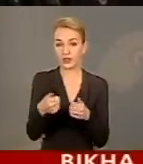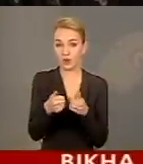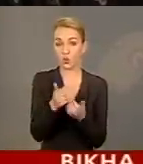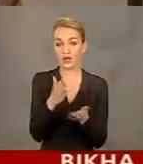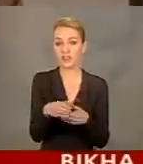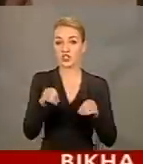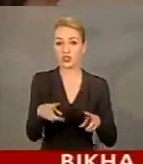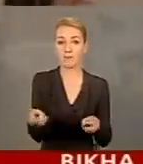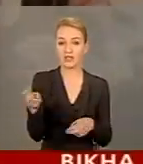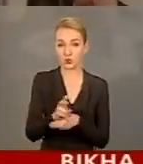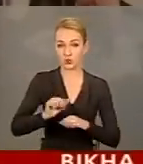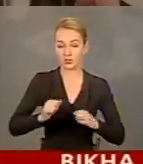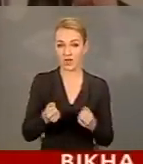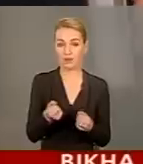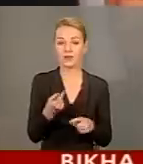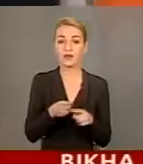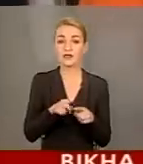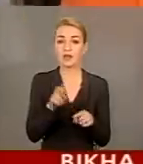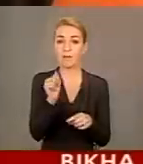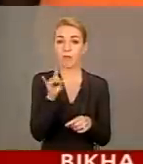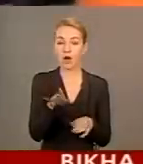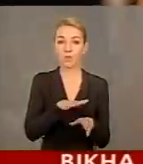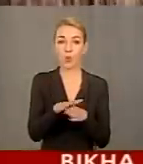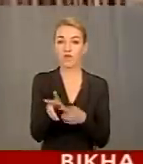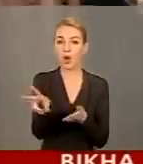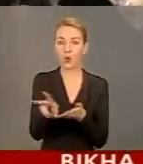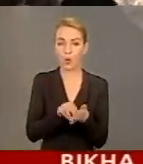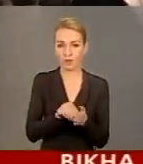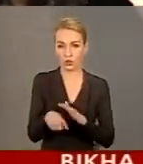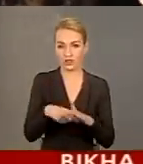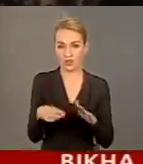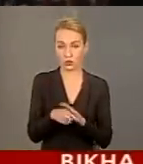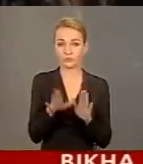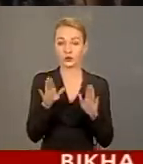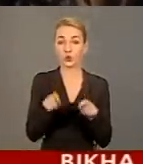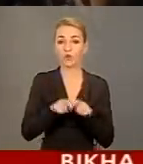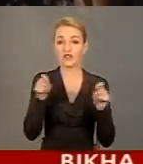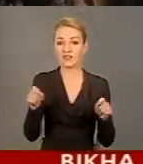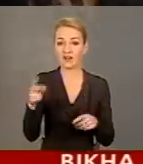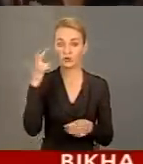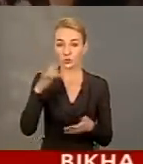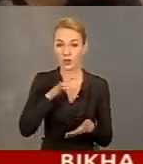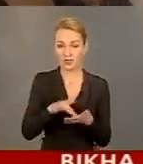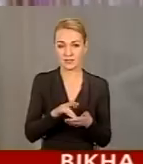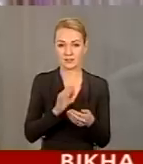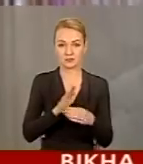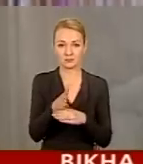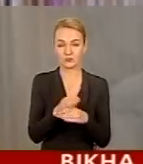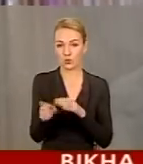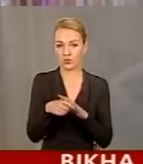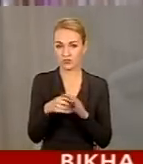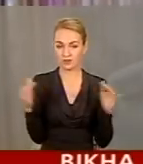з друзями. Цей бар – повна копія Донецького. Щойно відкрився у столиці, став місцем побачень донеччан. Дуже часто буває таке,